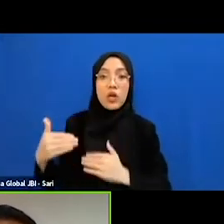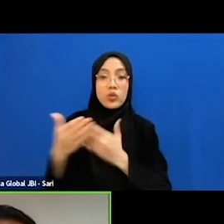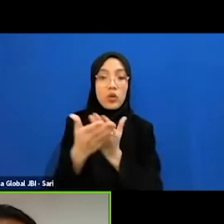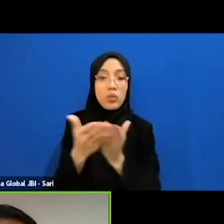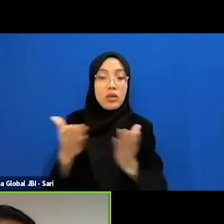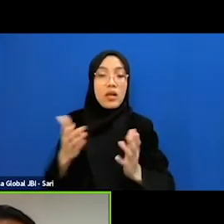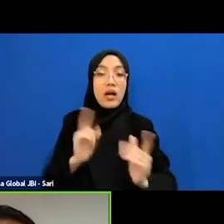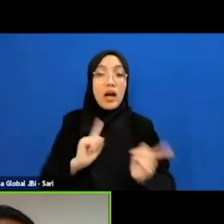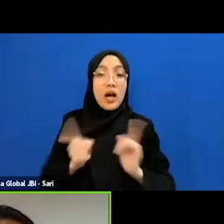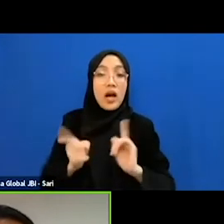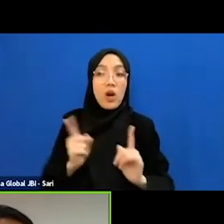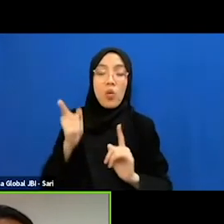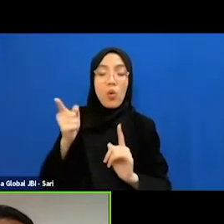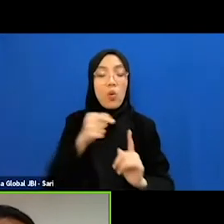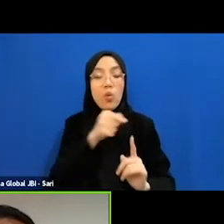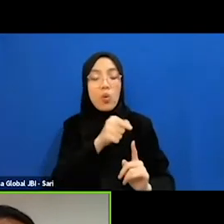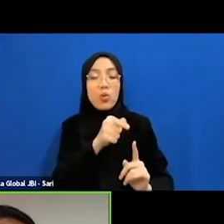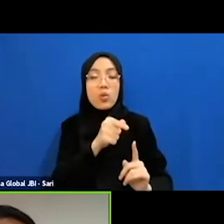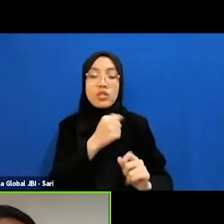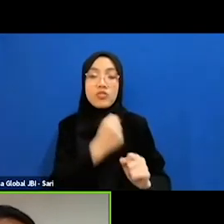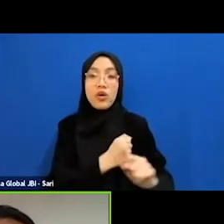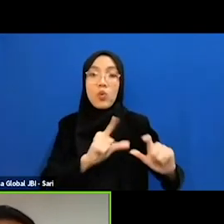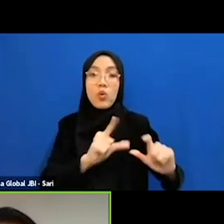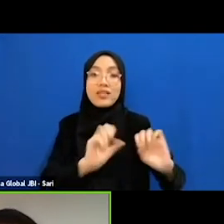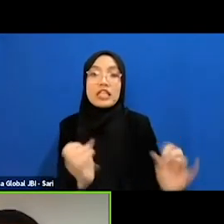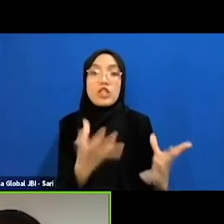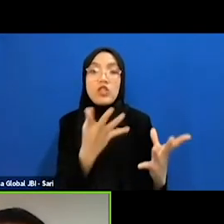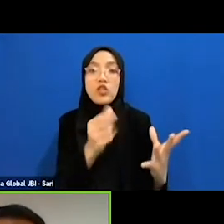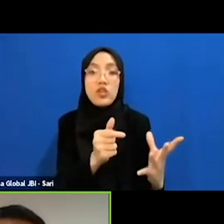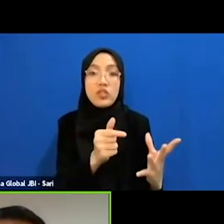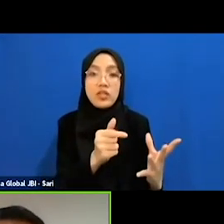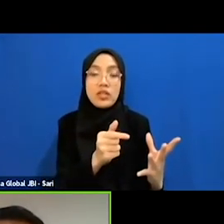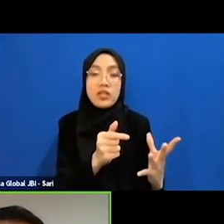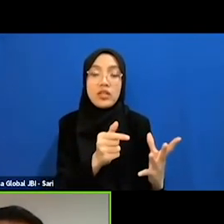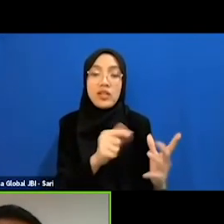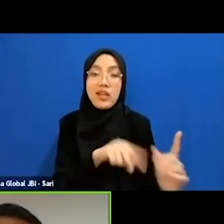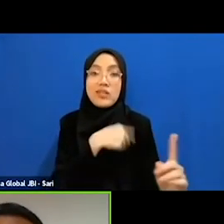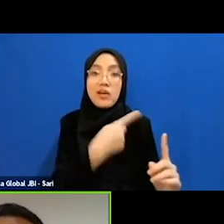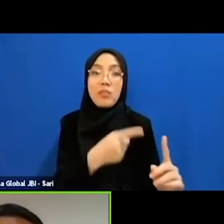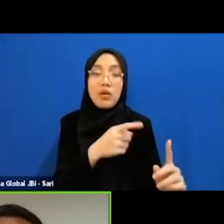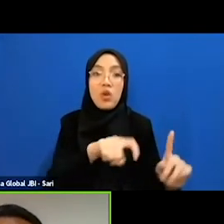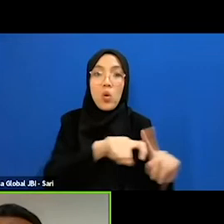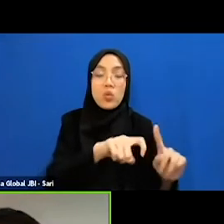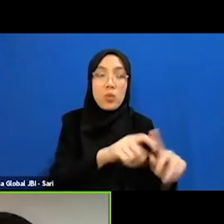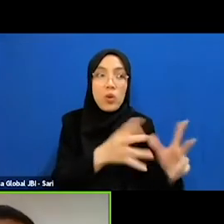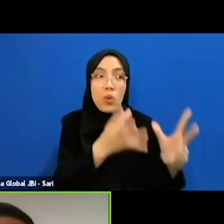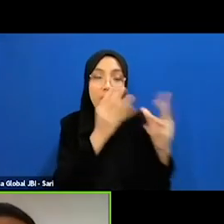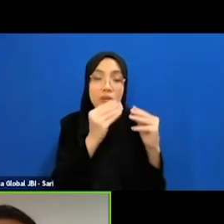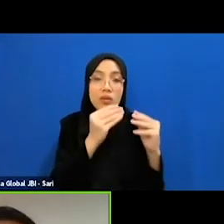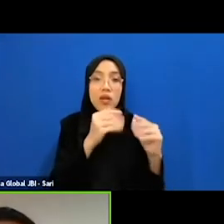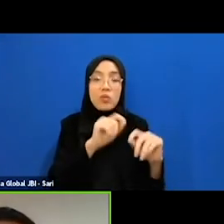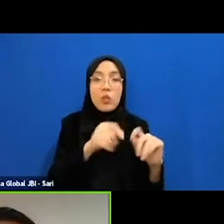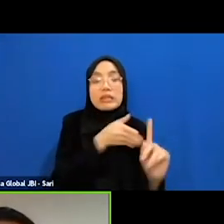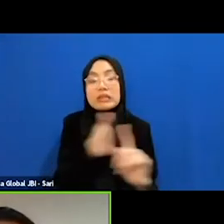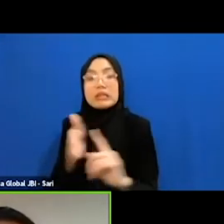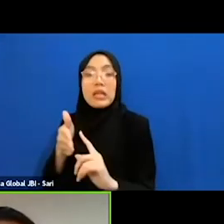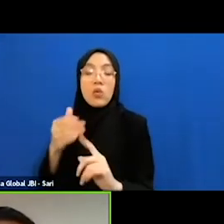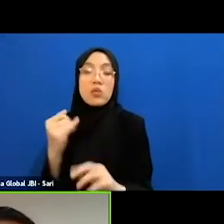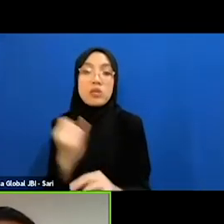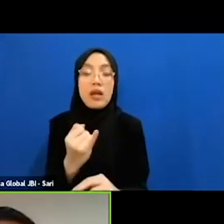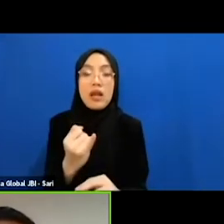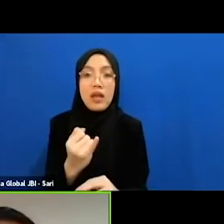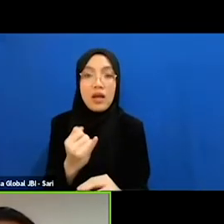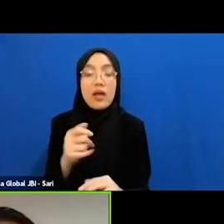sampai greenwashing ini eh apa sampai ke konsumen dan menyesatkan konsumen